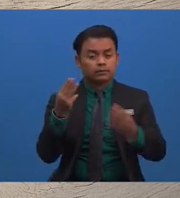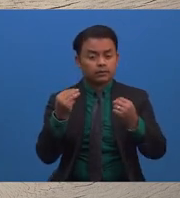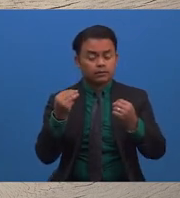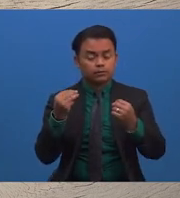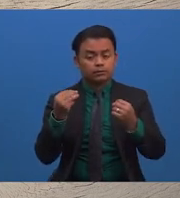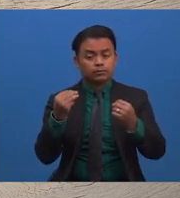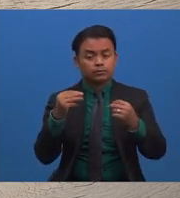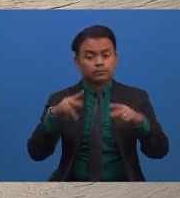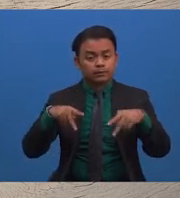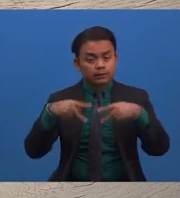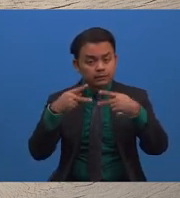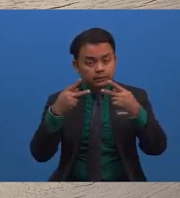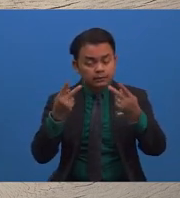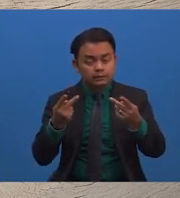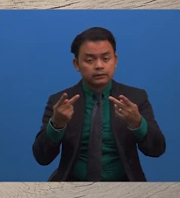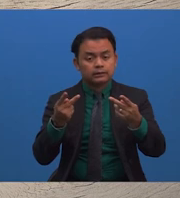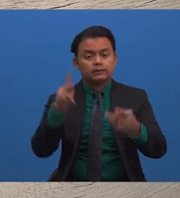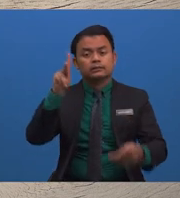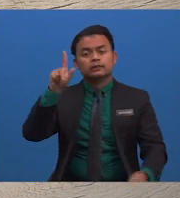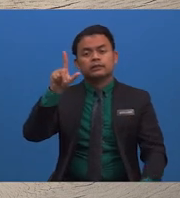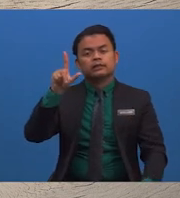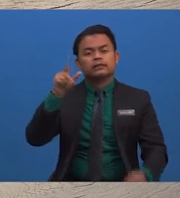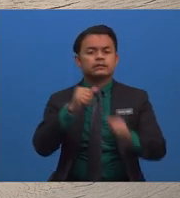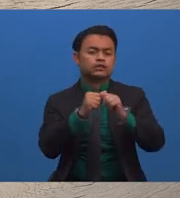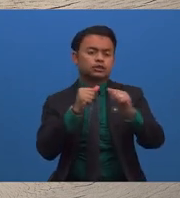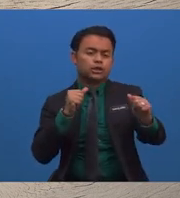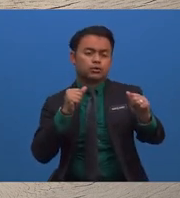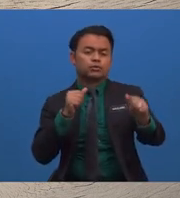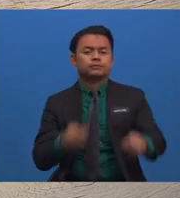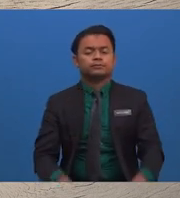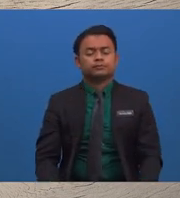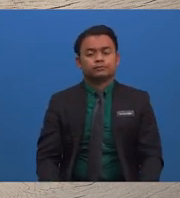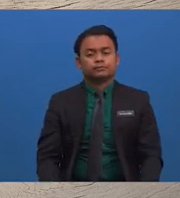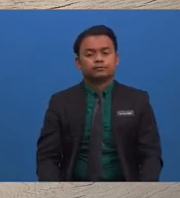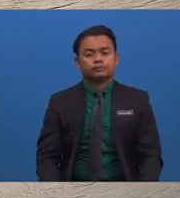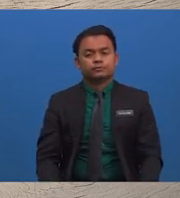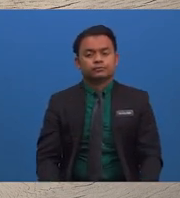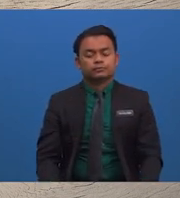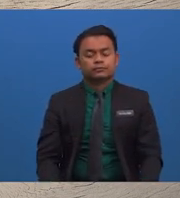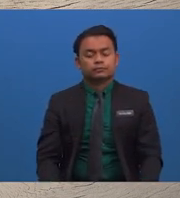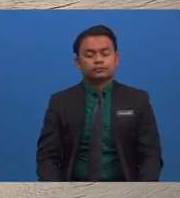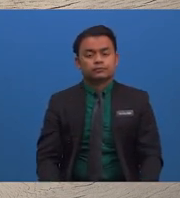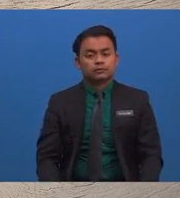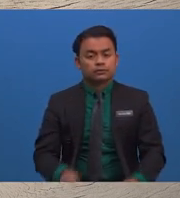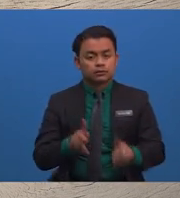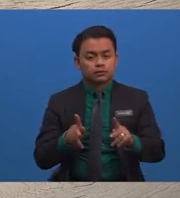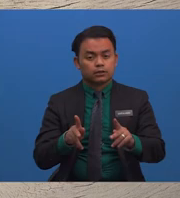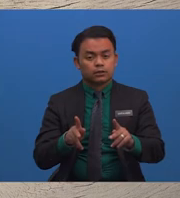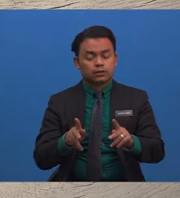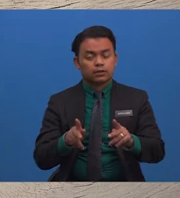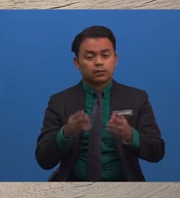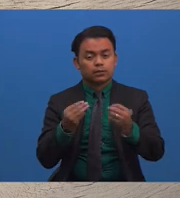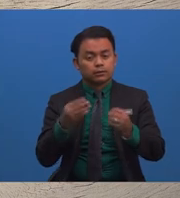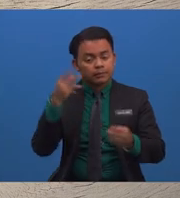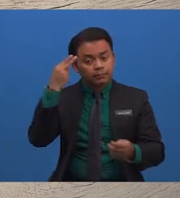itu adalah jauh. Namun, jika Ani pergi ke Perlis, maka Ani melalui sebuah perjalanan